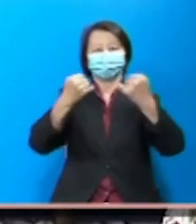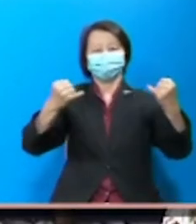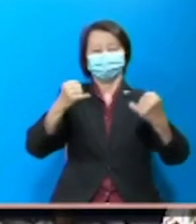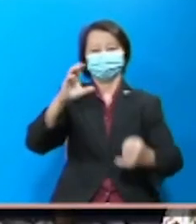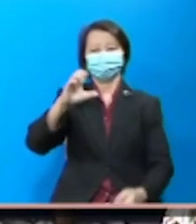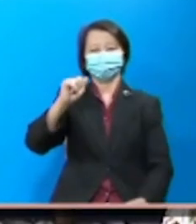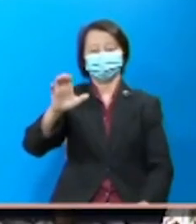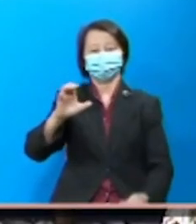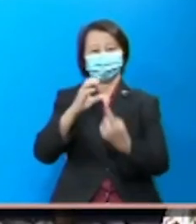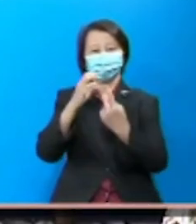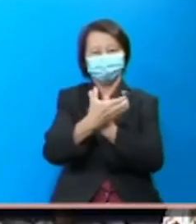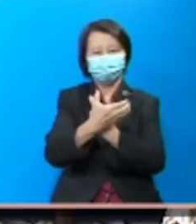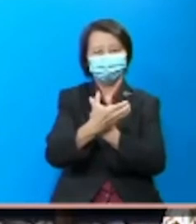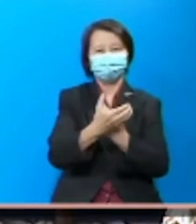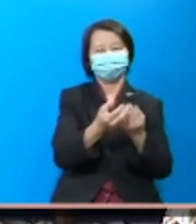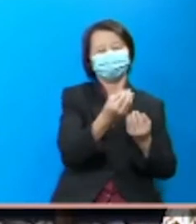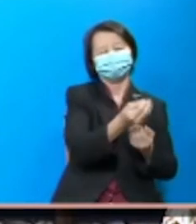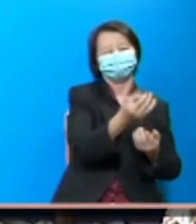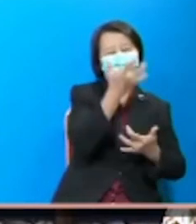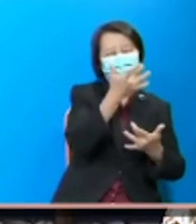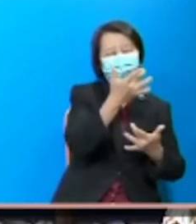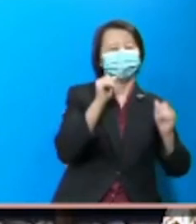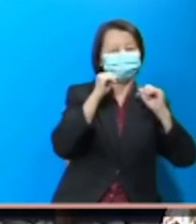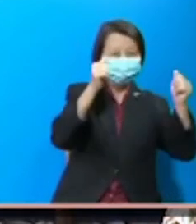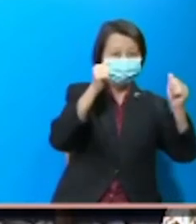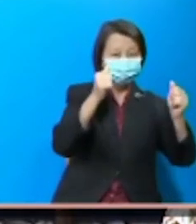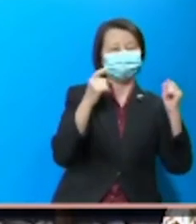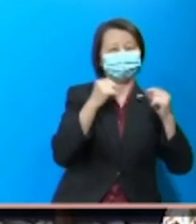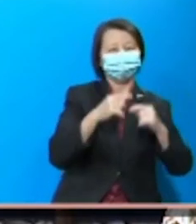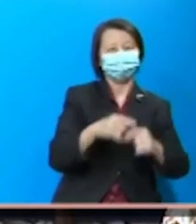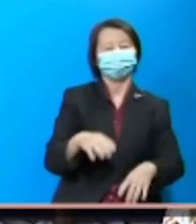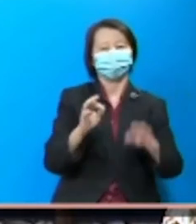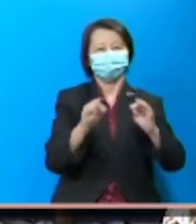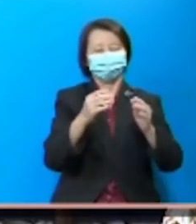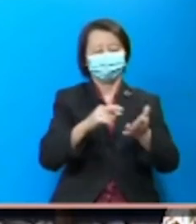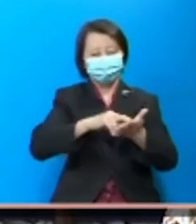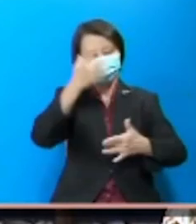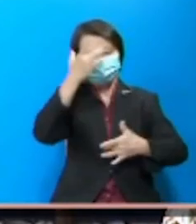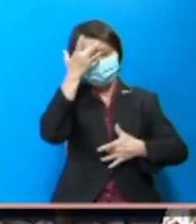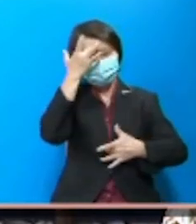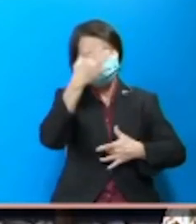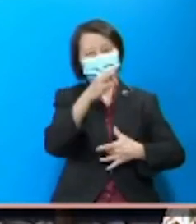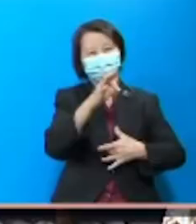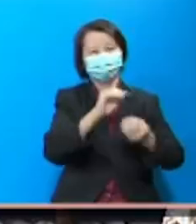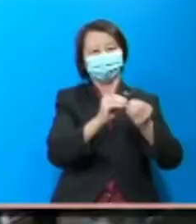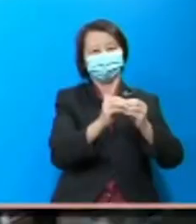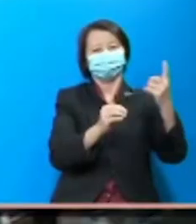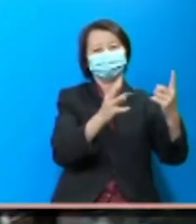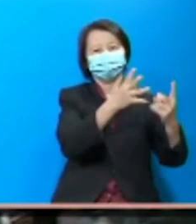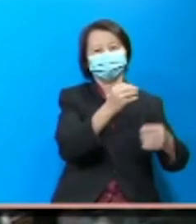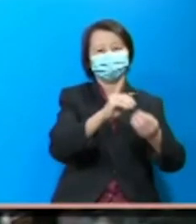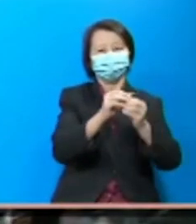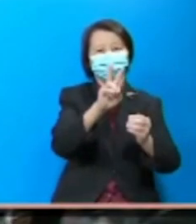pusat kolenkim bersyukur indah yaitu awam dan swasta dikasih rendah untuk merawat sakit kali 11.12